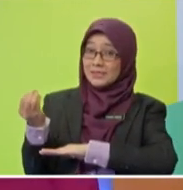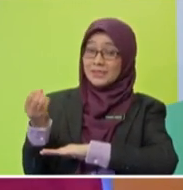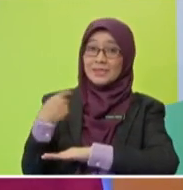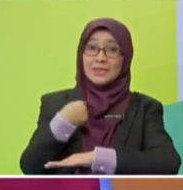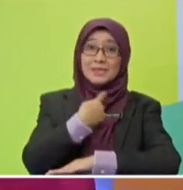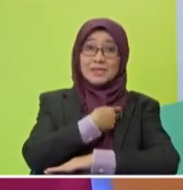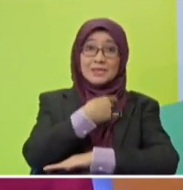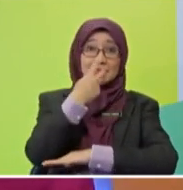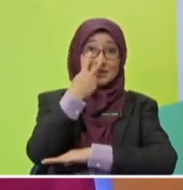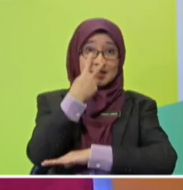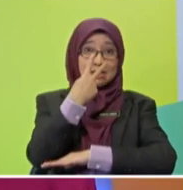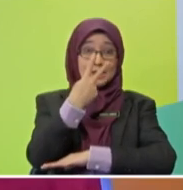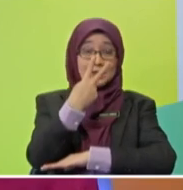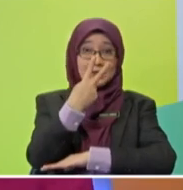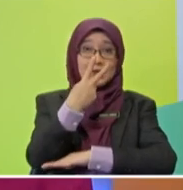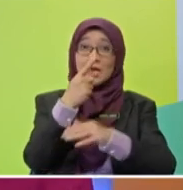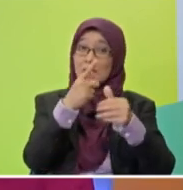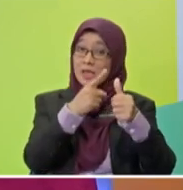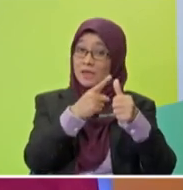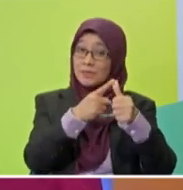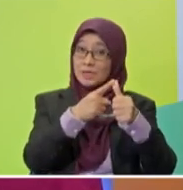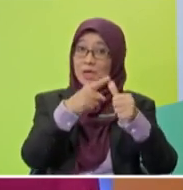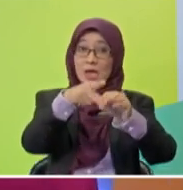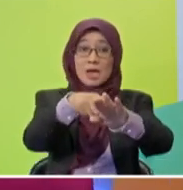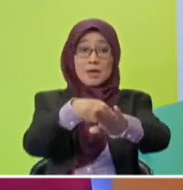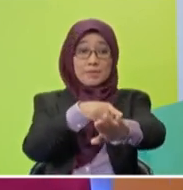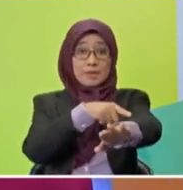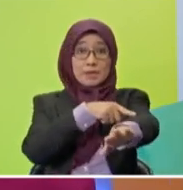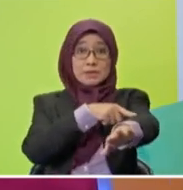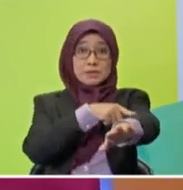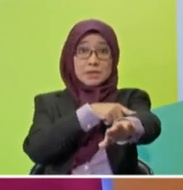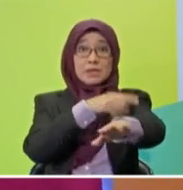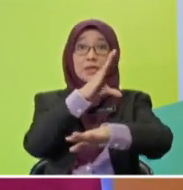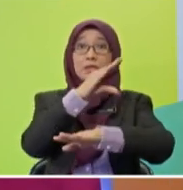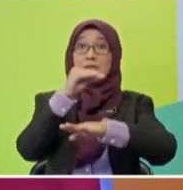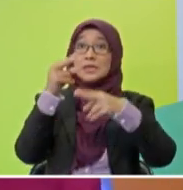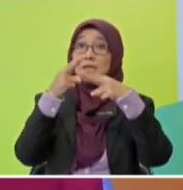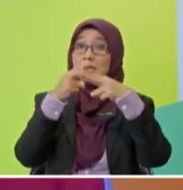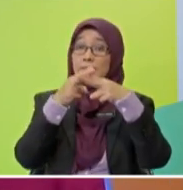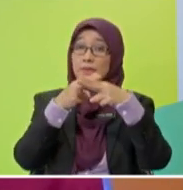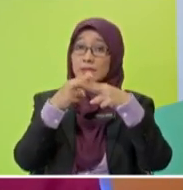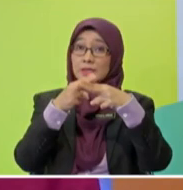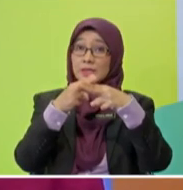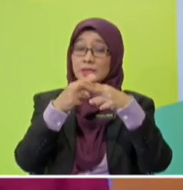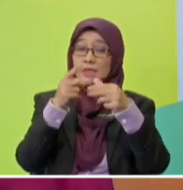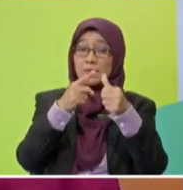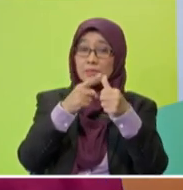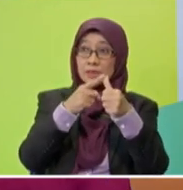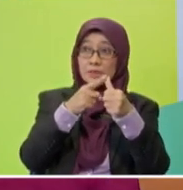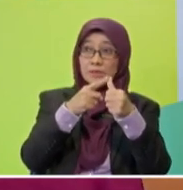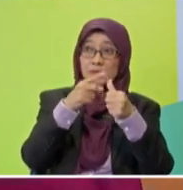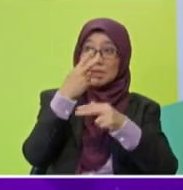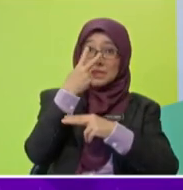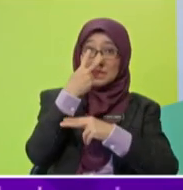akan lihat ciri-ciri yang pertama panjang dan pendek Oke objek yang pertama Kalau boleh